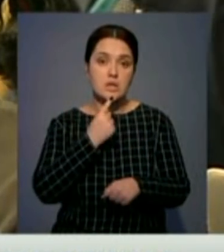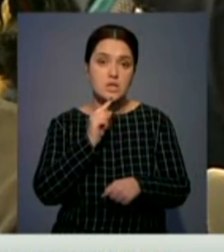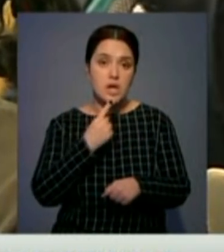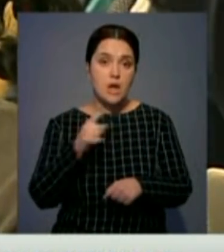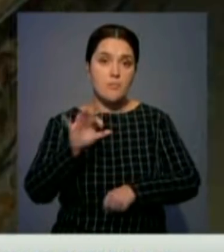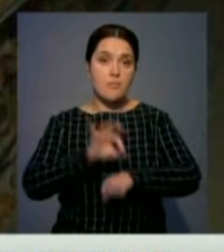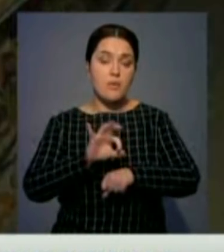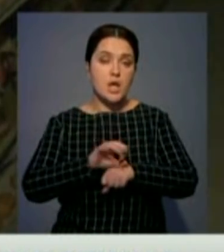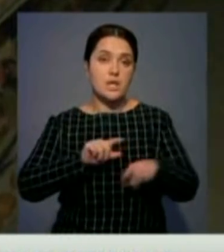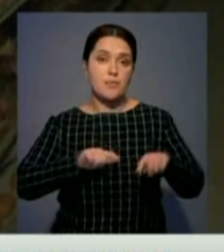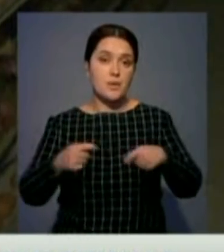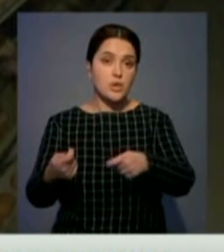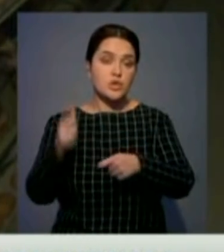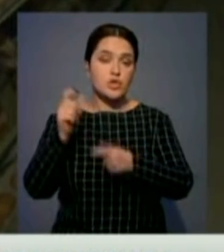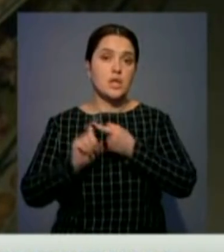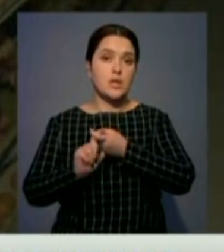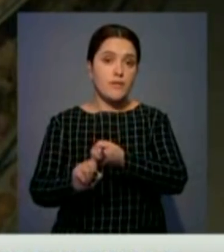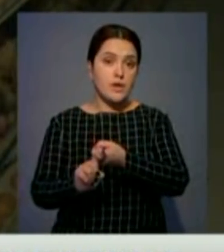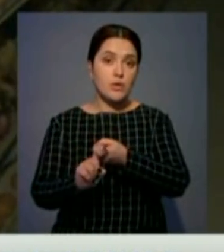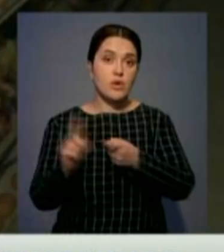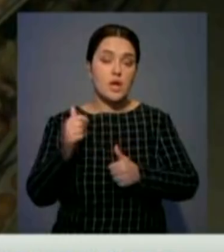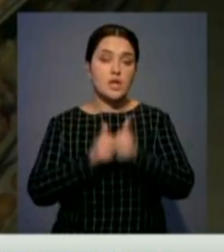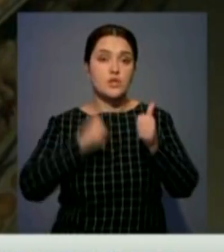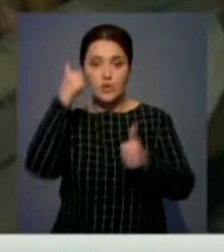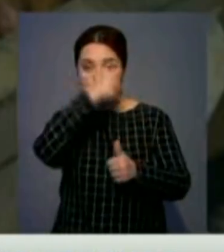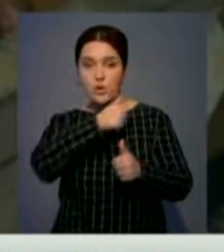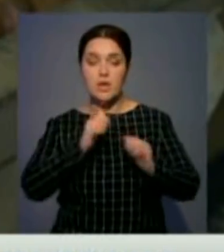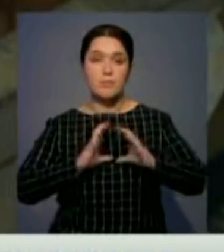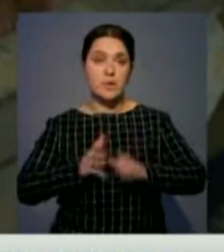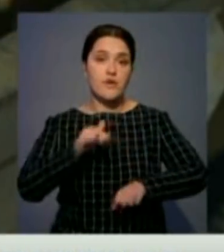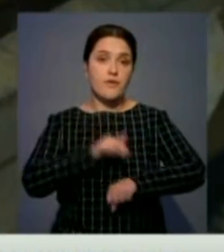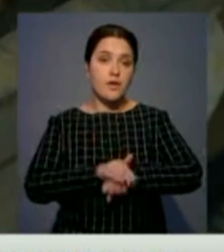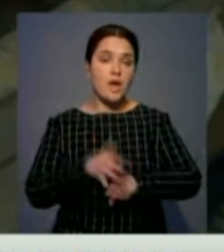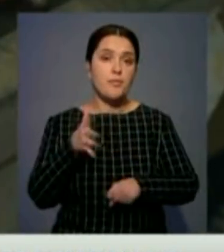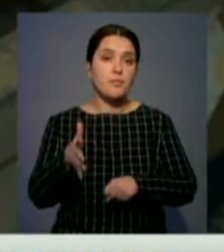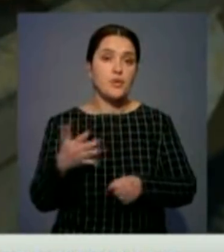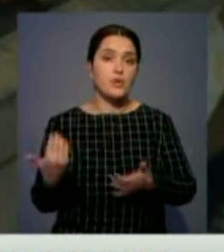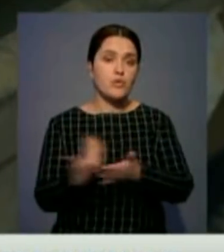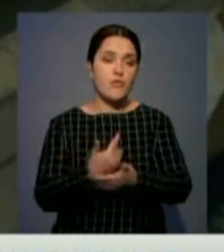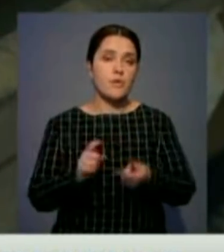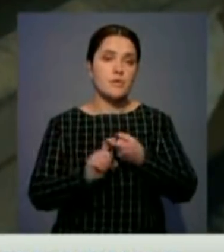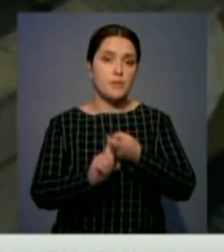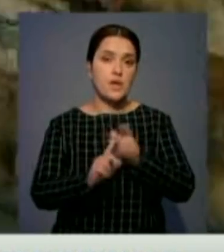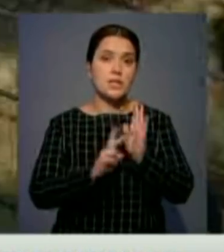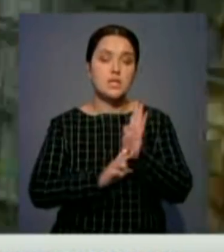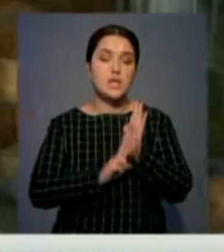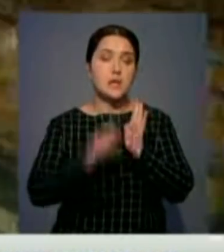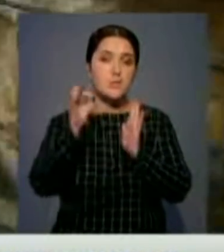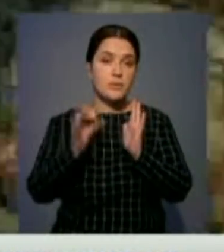очень часто болезнь передается человеку. Они отмечают, что каждый год в мире выявляется порядка 5 новых инфекционных